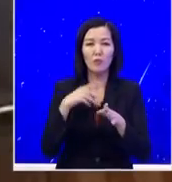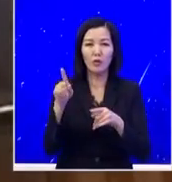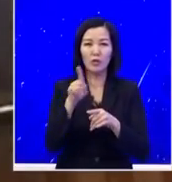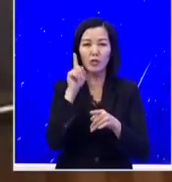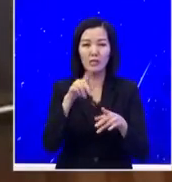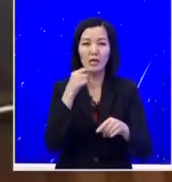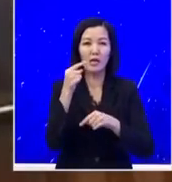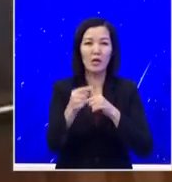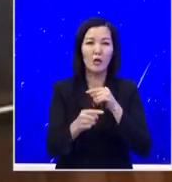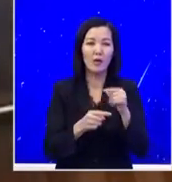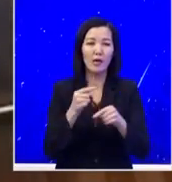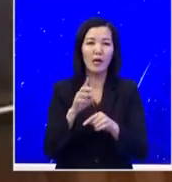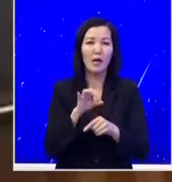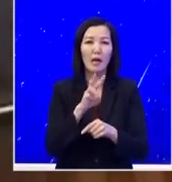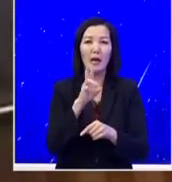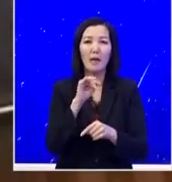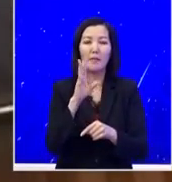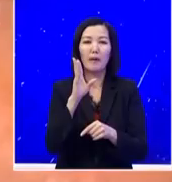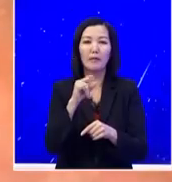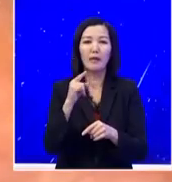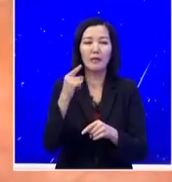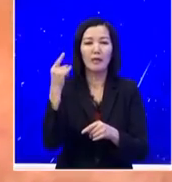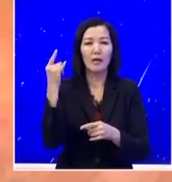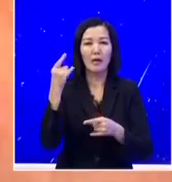аманаты аманат хабарына жазылып алынғантын.